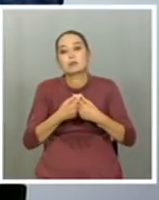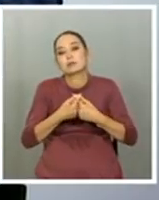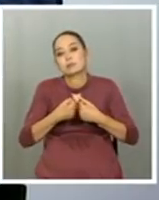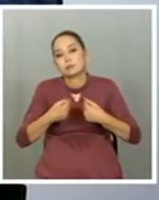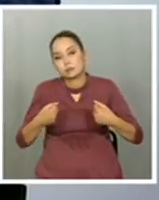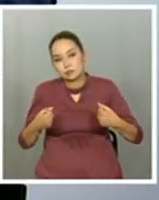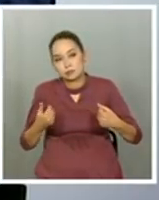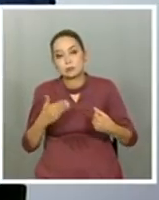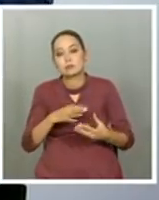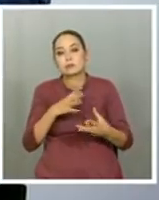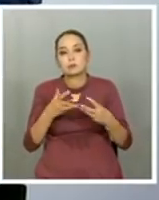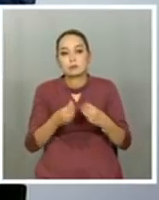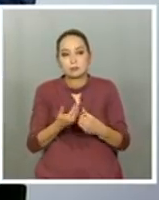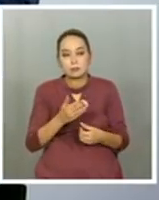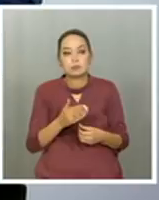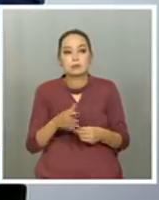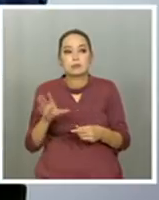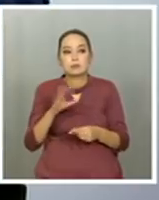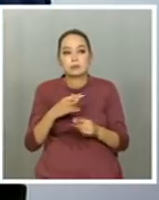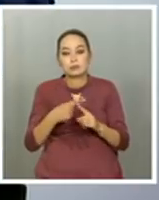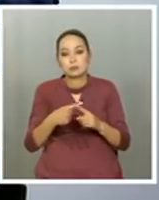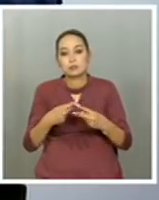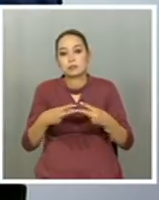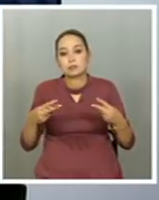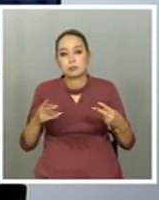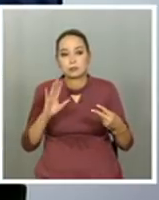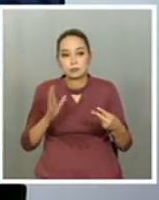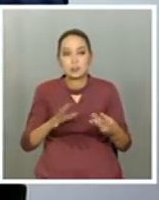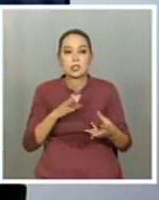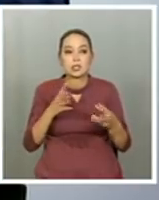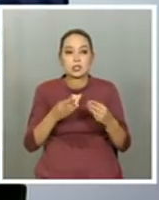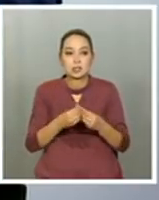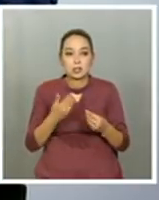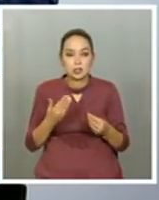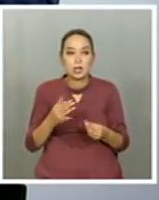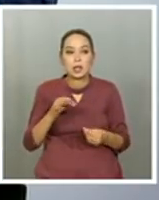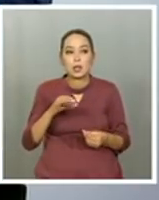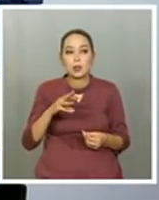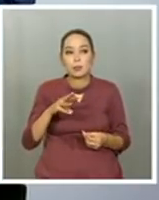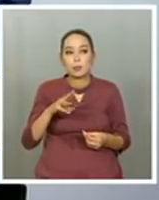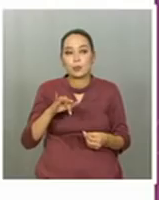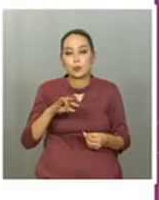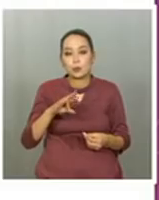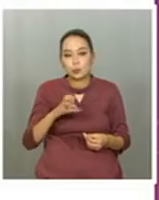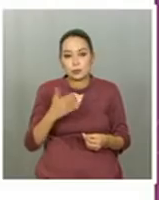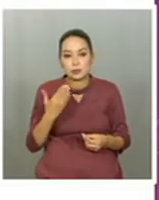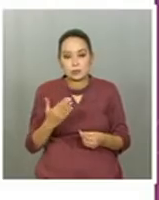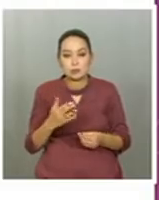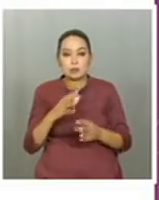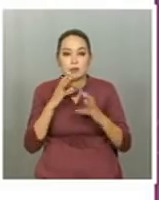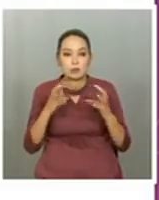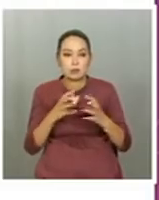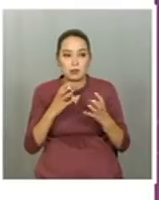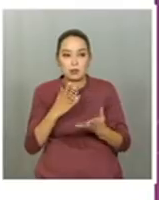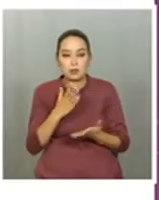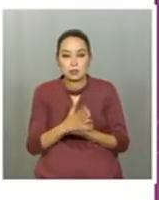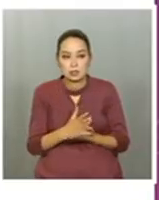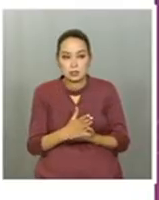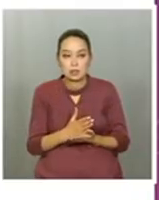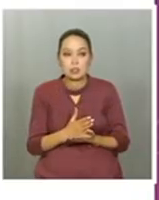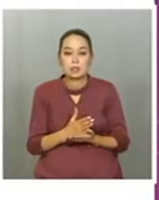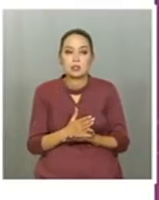дене импульстарының қосындысына тең болады. Сәйкесінше, дене импульсі сақталатындығы айтылады. Яғни тұйықталған